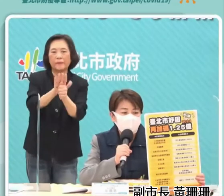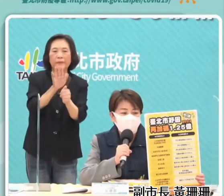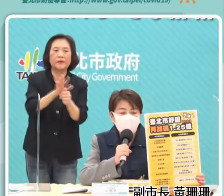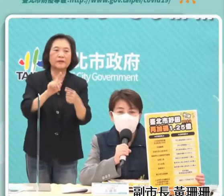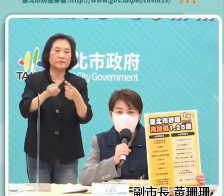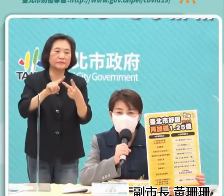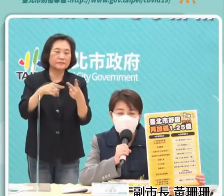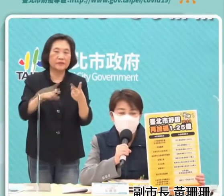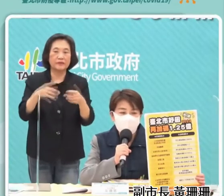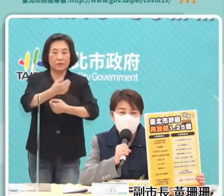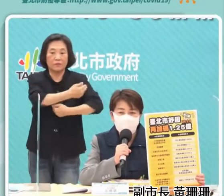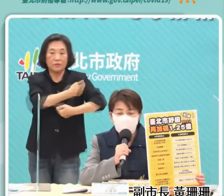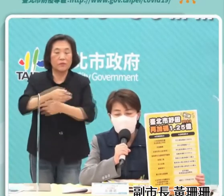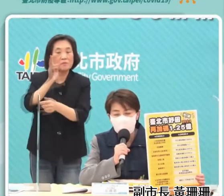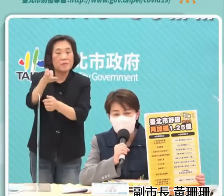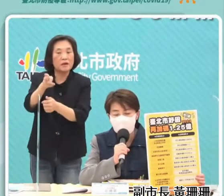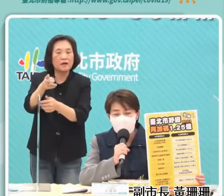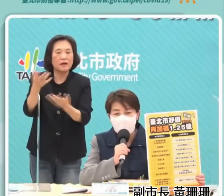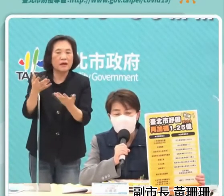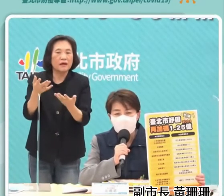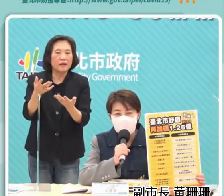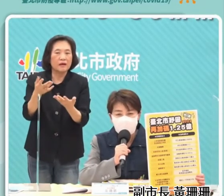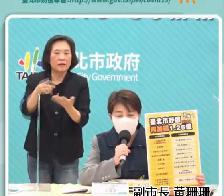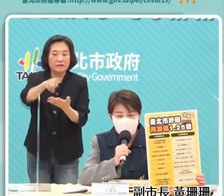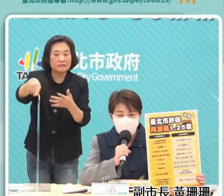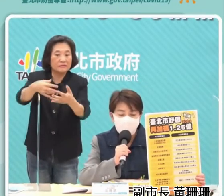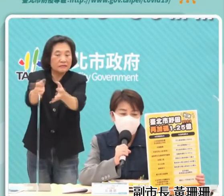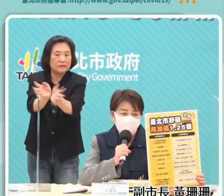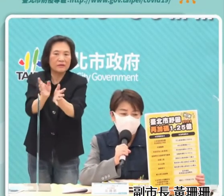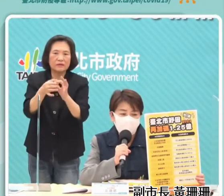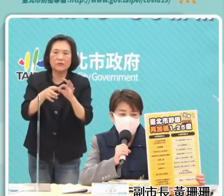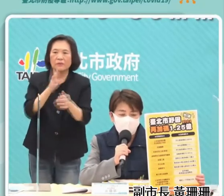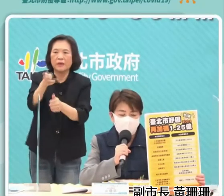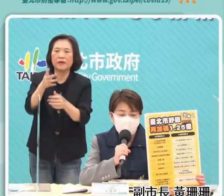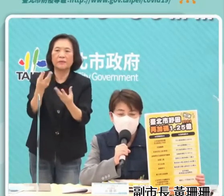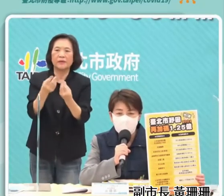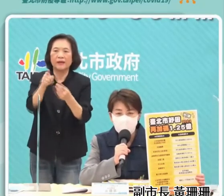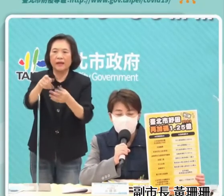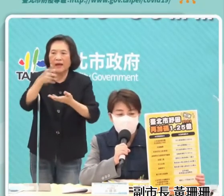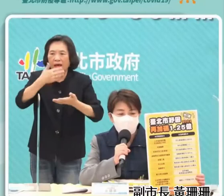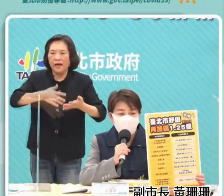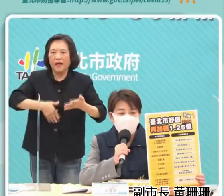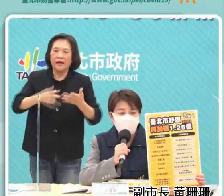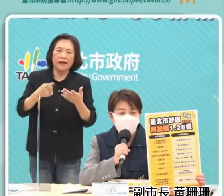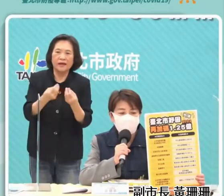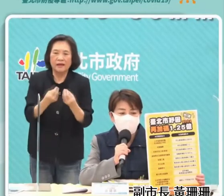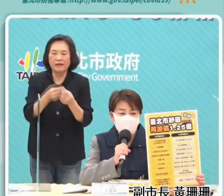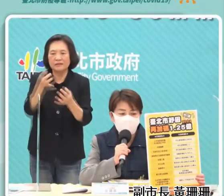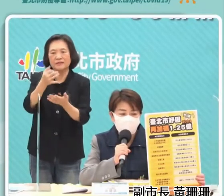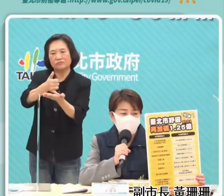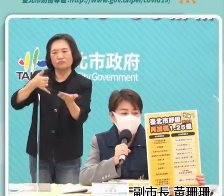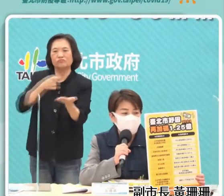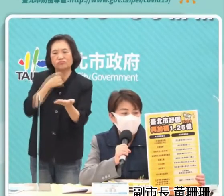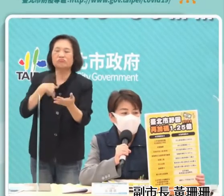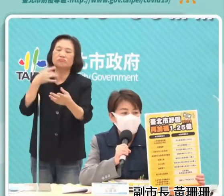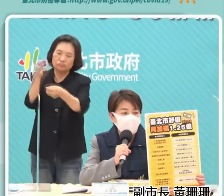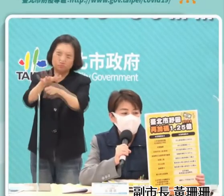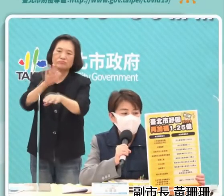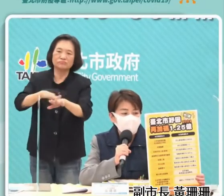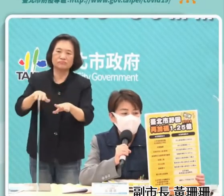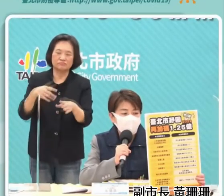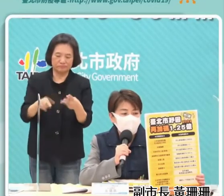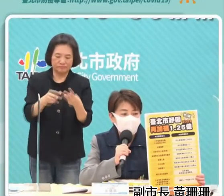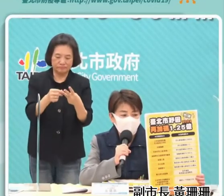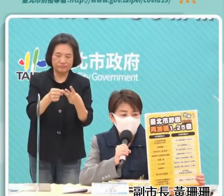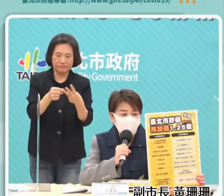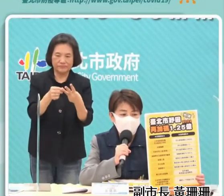第二个是托婴的机构，有很多因为停托，所以他没有办法要退费，退费的部分我们补贴。另外